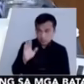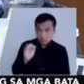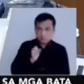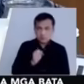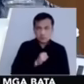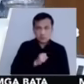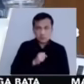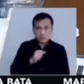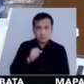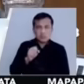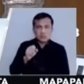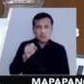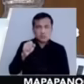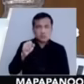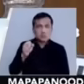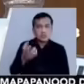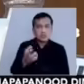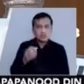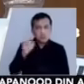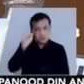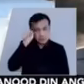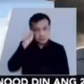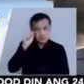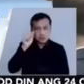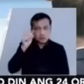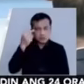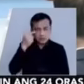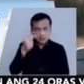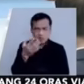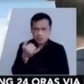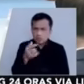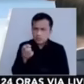Miss Cassandra